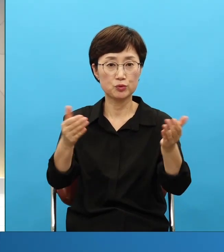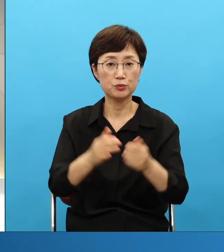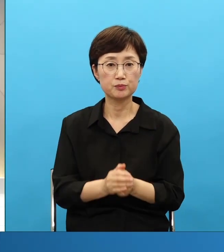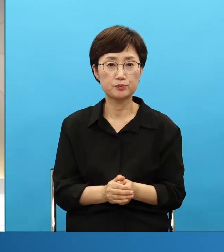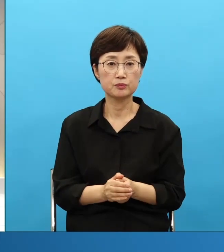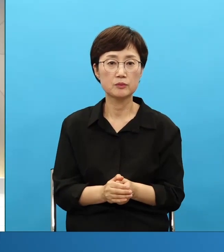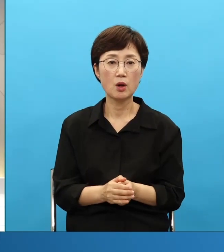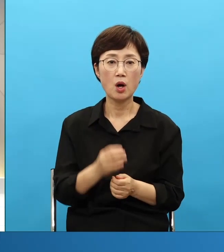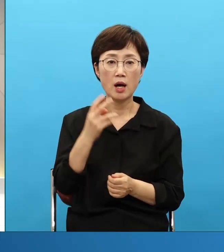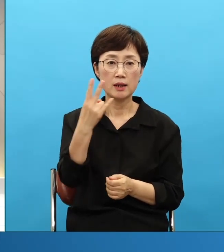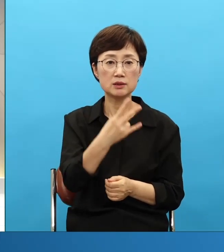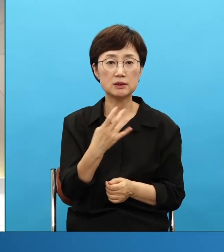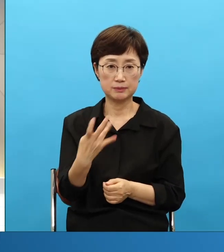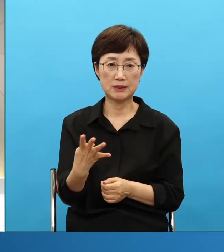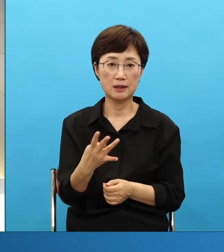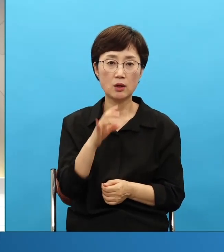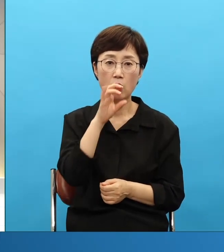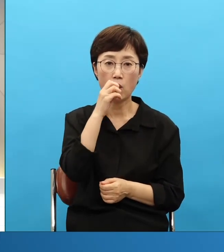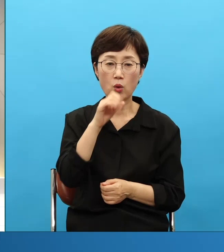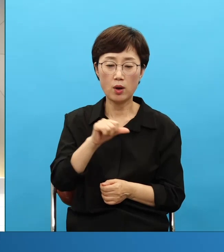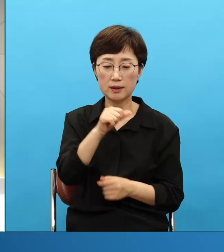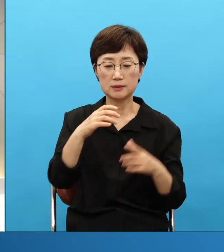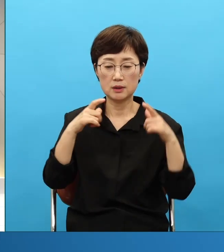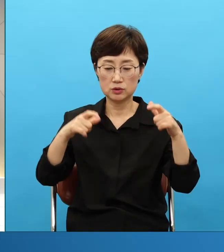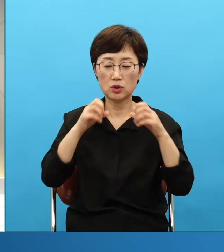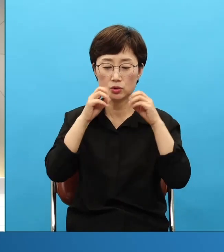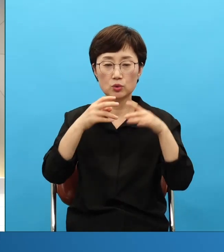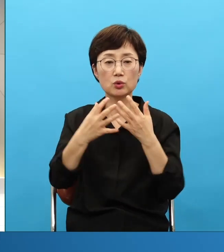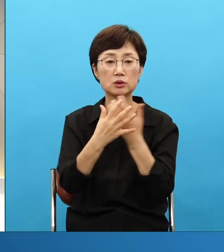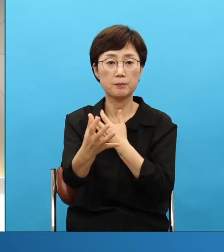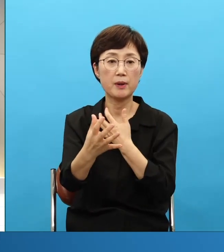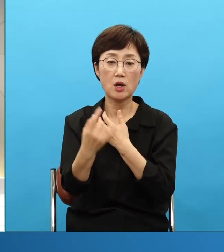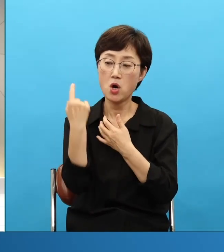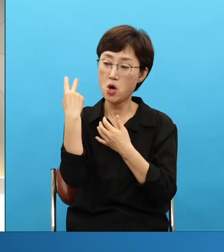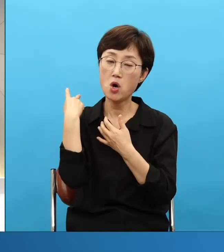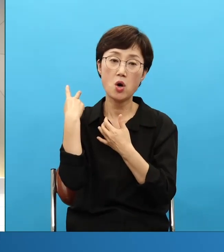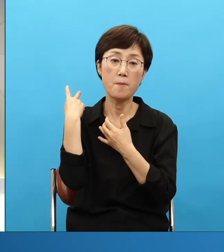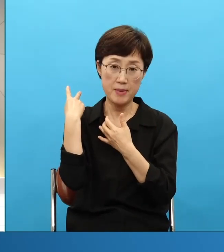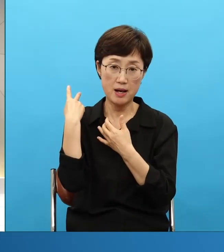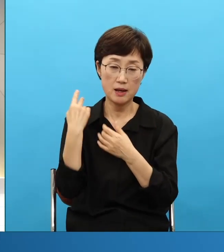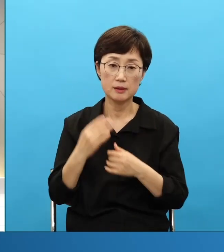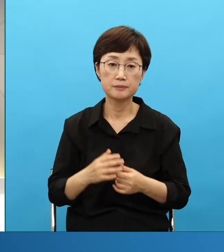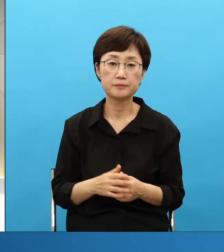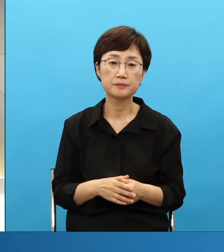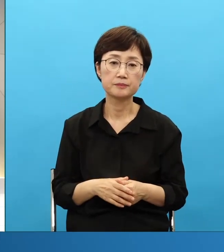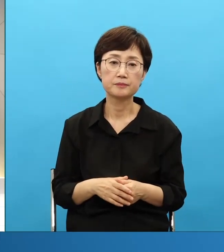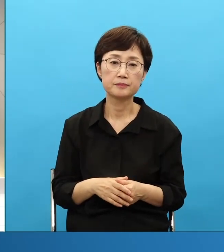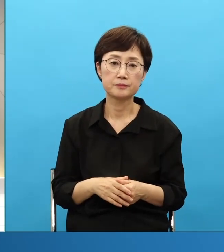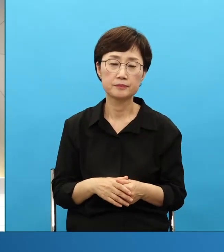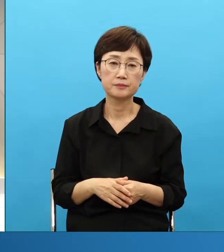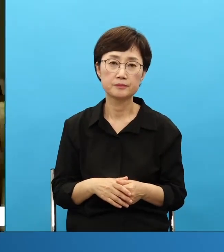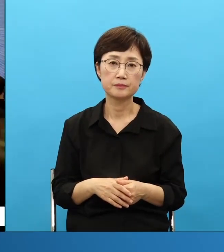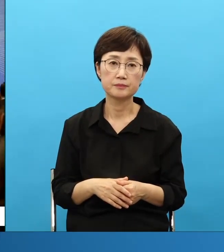2024 홍콩 아시아 전도집회가 지난 2일부터 이틀간 홍콩 컨벤션 센터에서